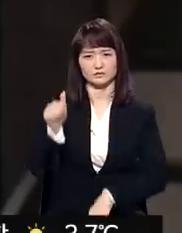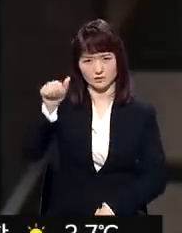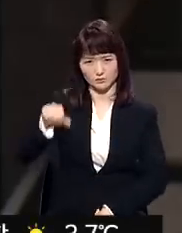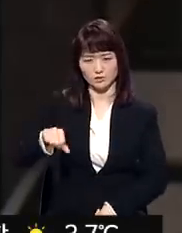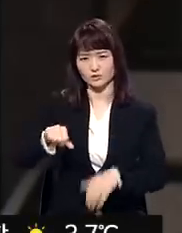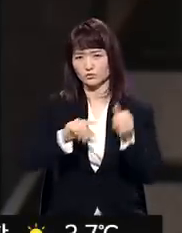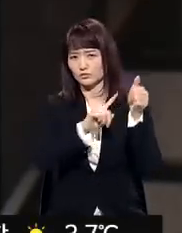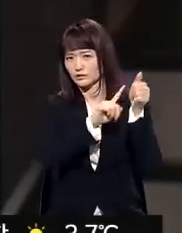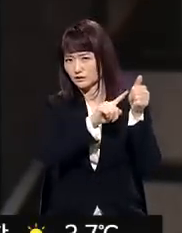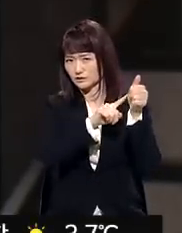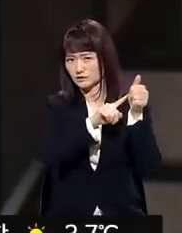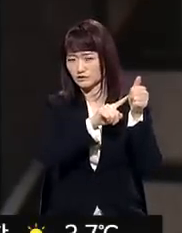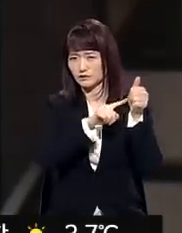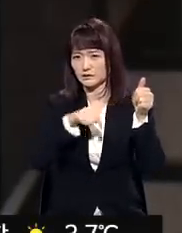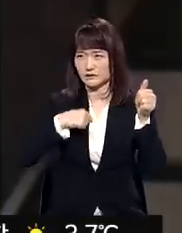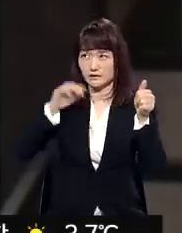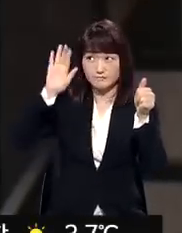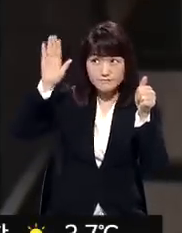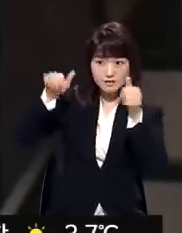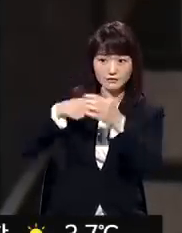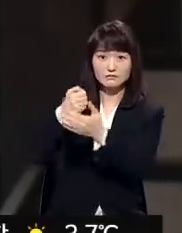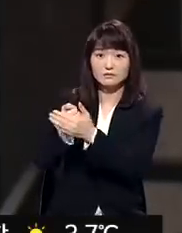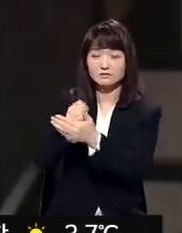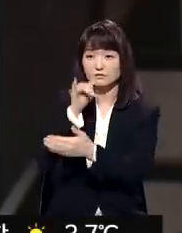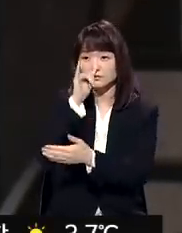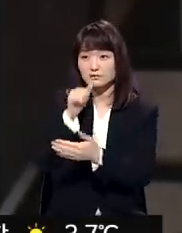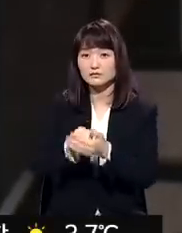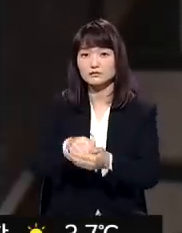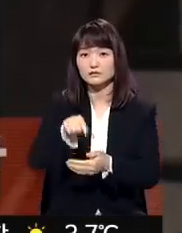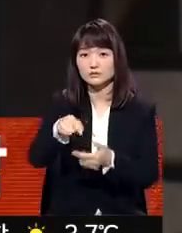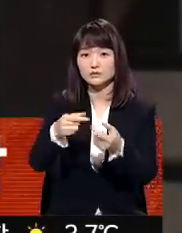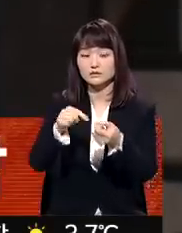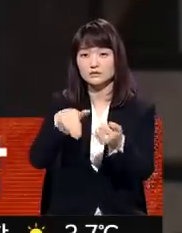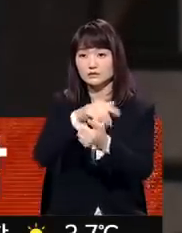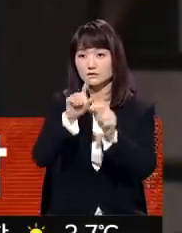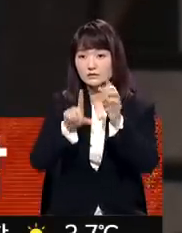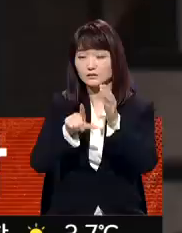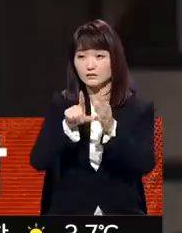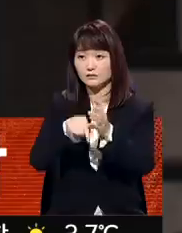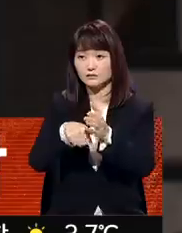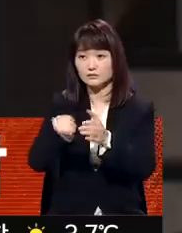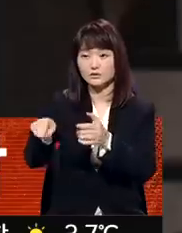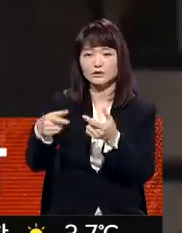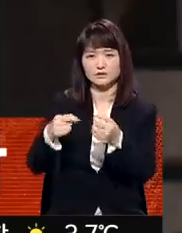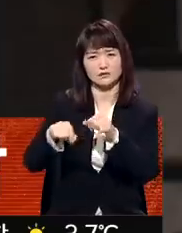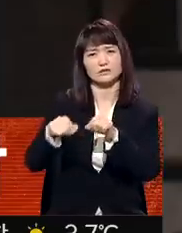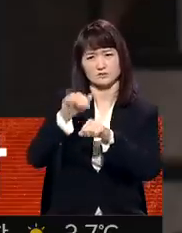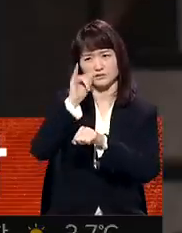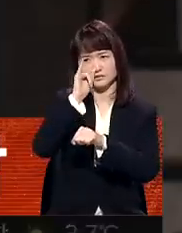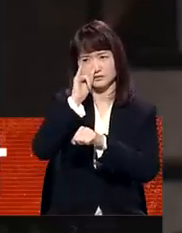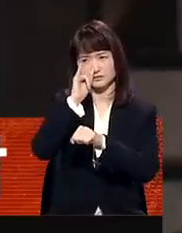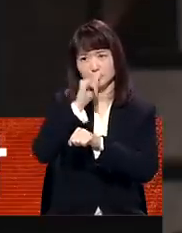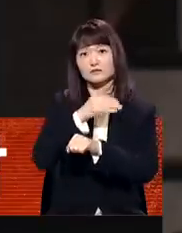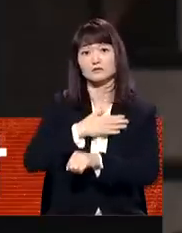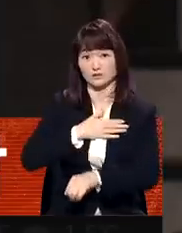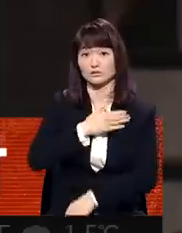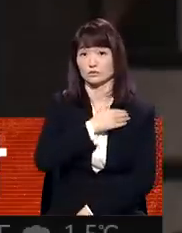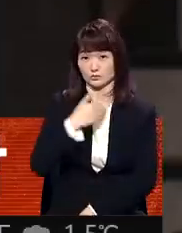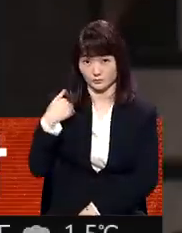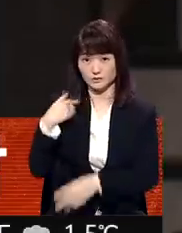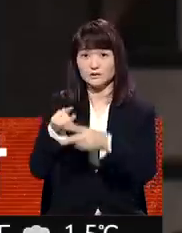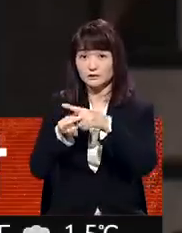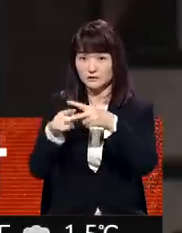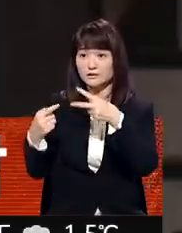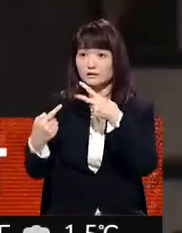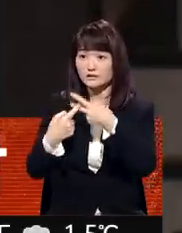자기의 어떤 미래를 결정할 수 있다라고 이야기하면 사실상 그 상황에서 저런 행동을 할 수밖에 없었던 점도 저는 충분히 이해가 가능합니다